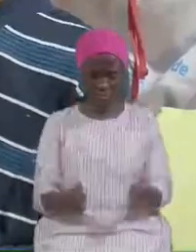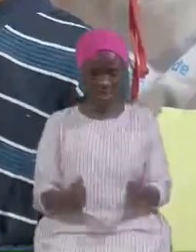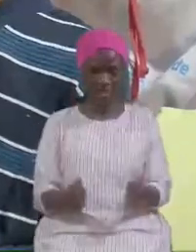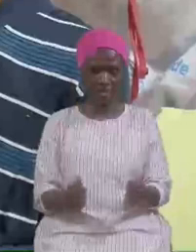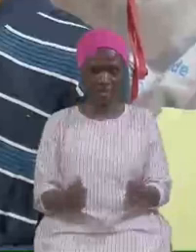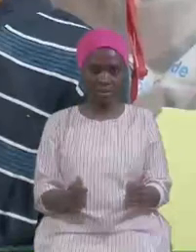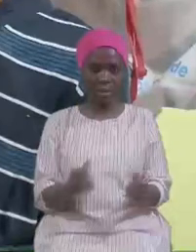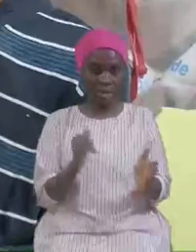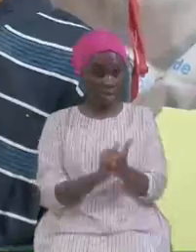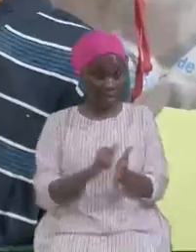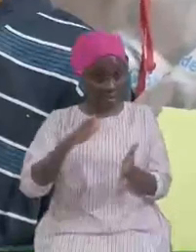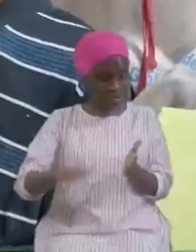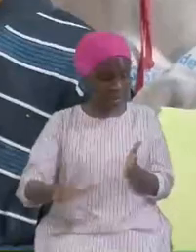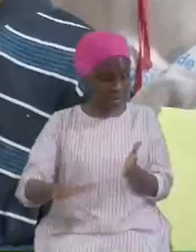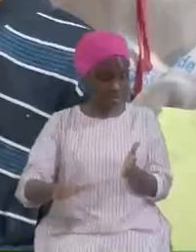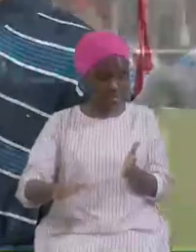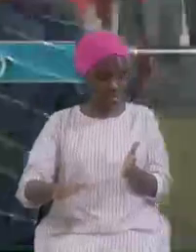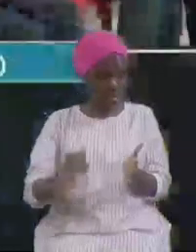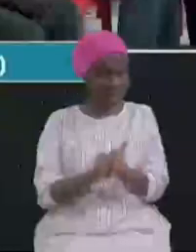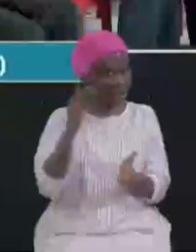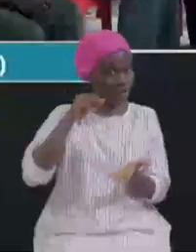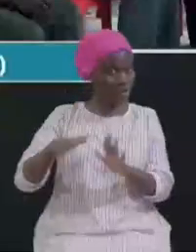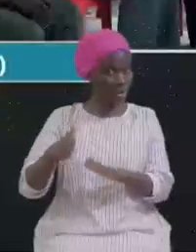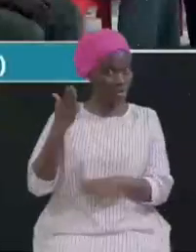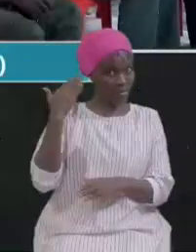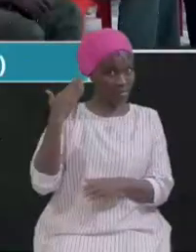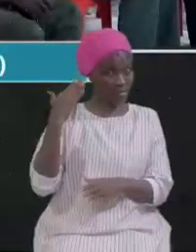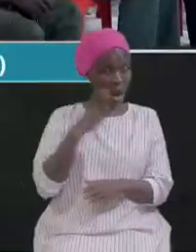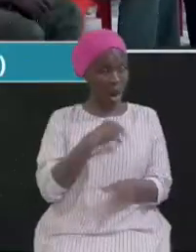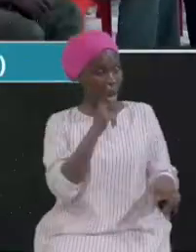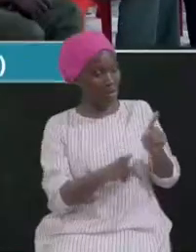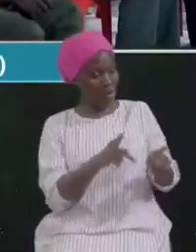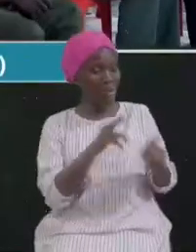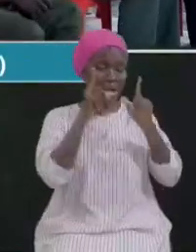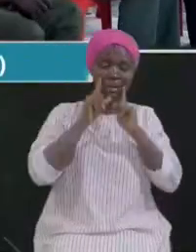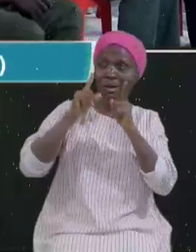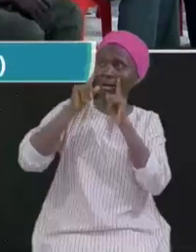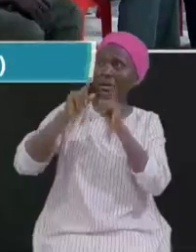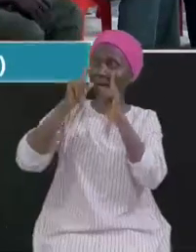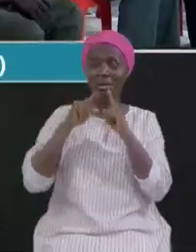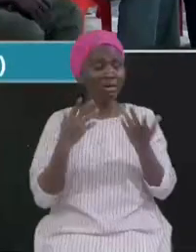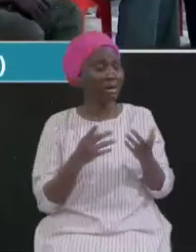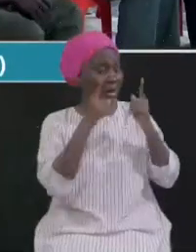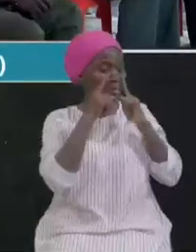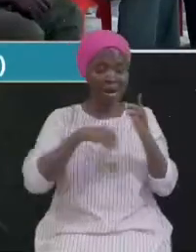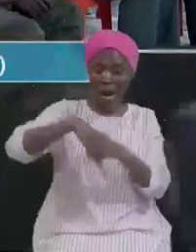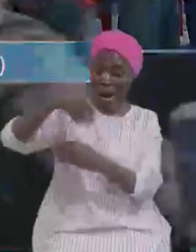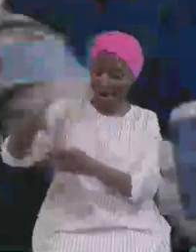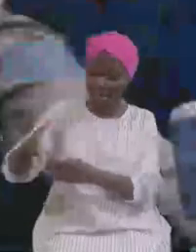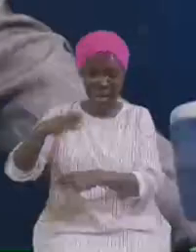immédiatement, cet enfant qui était mort, cette fille qui était morte, elle ayant pleuré déjà au